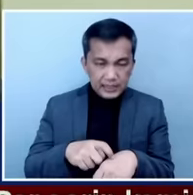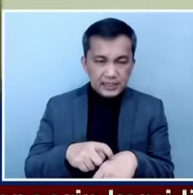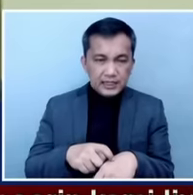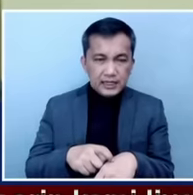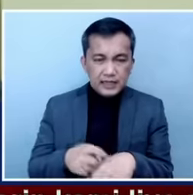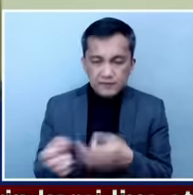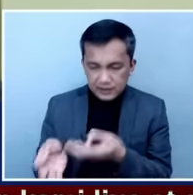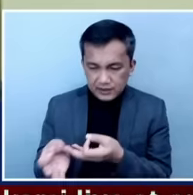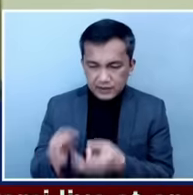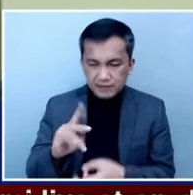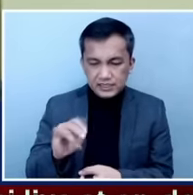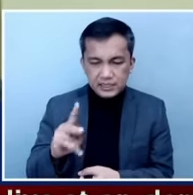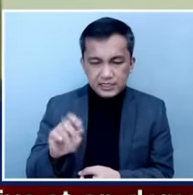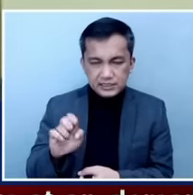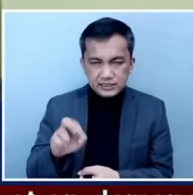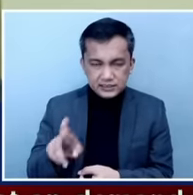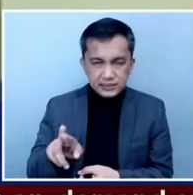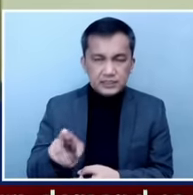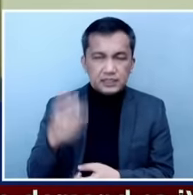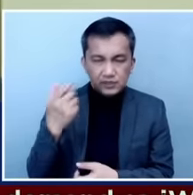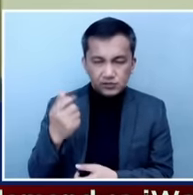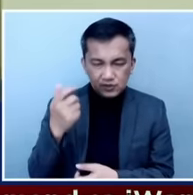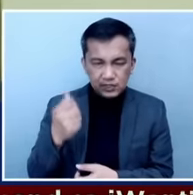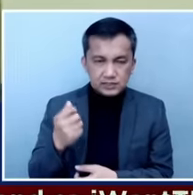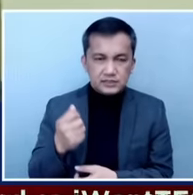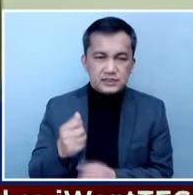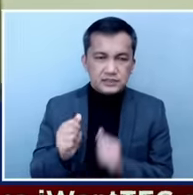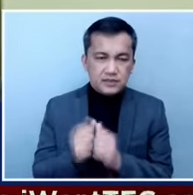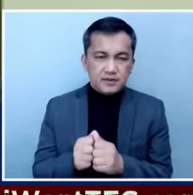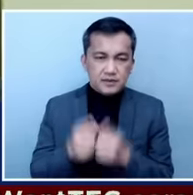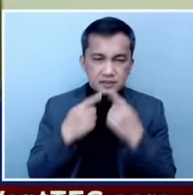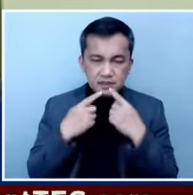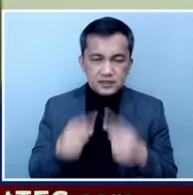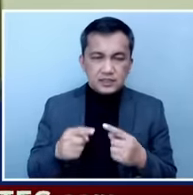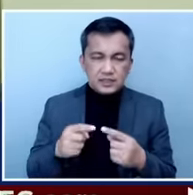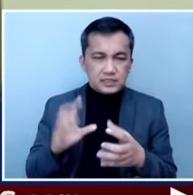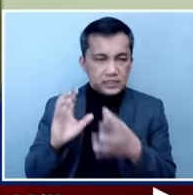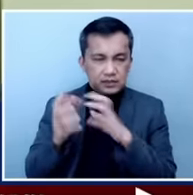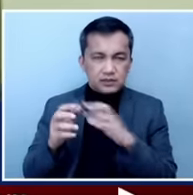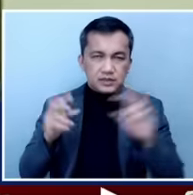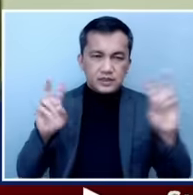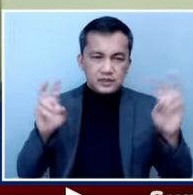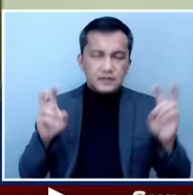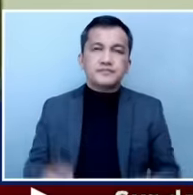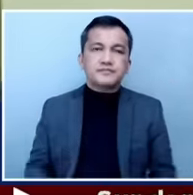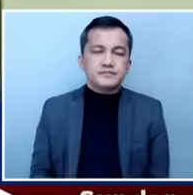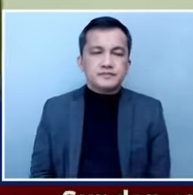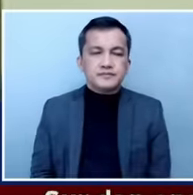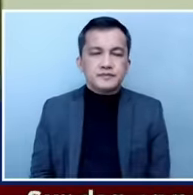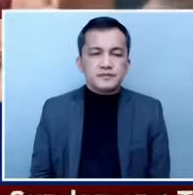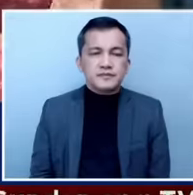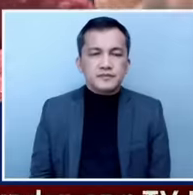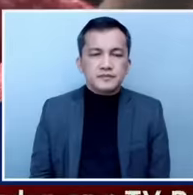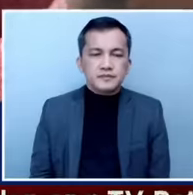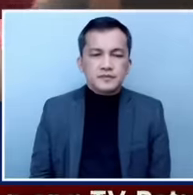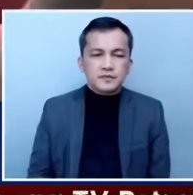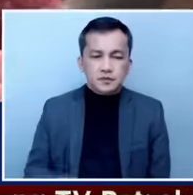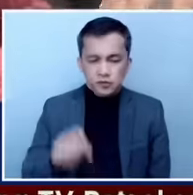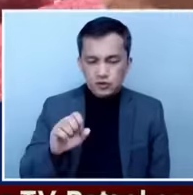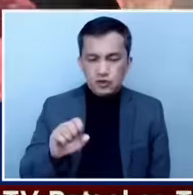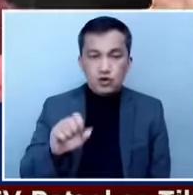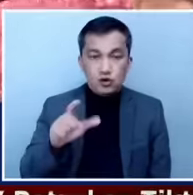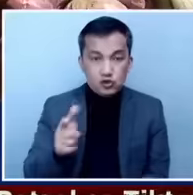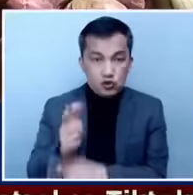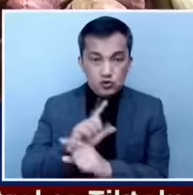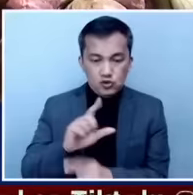insurance. Kasama rin dito kung sakaling magkaroon ng declaration ng calamity, yung tinatawag natin na sure loan. Tiniyak